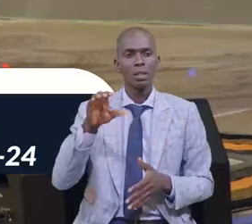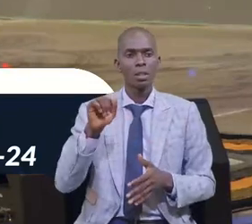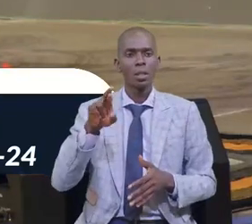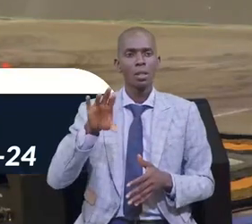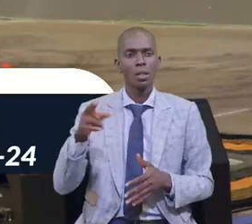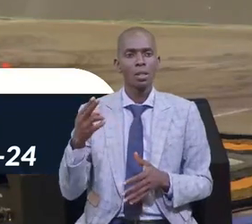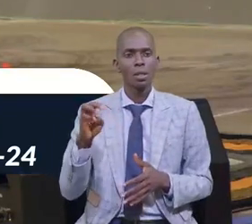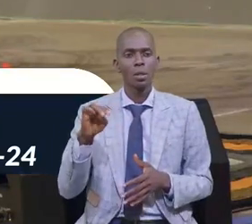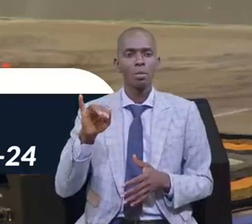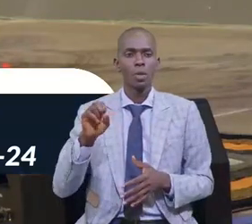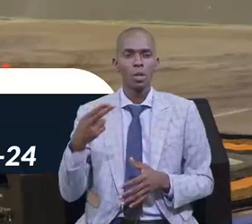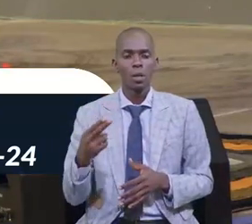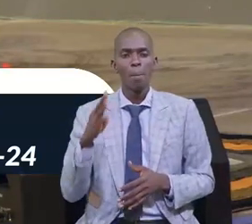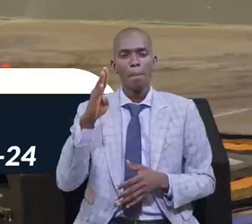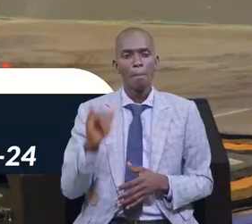sur l'Euphrate.